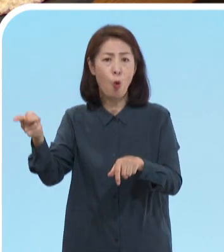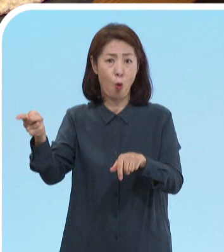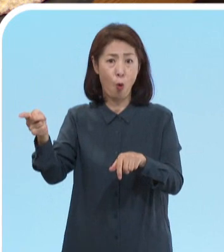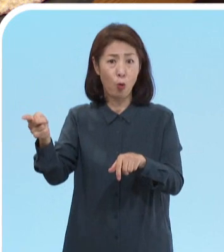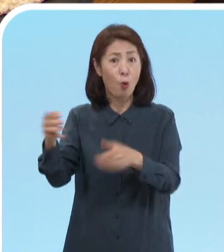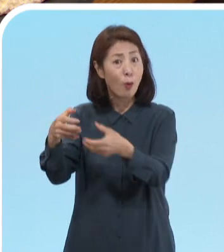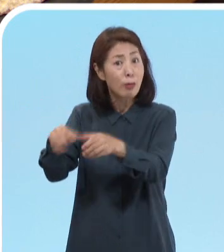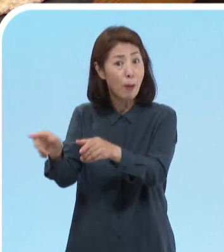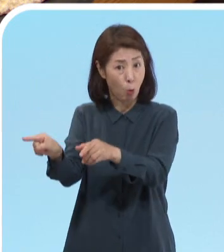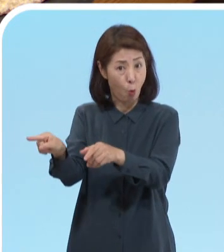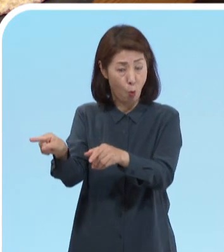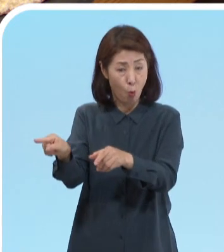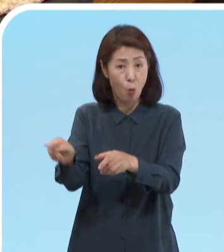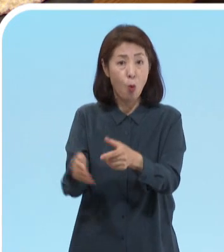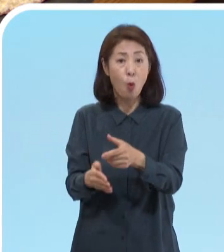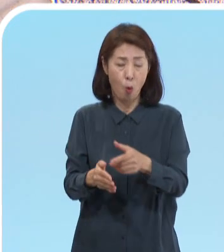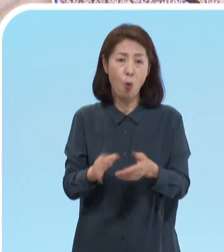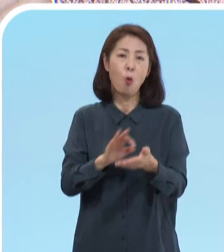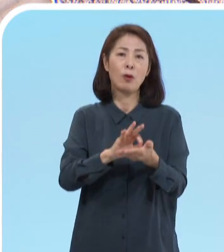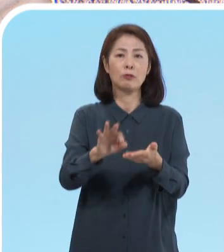か。